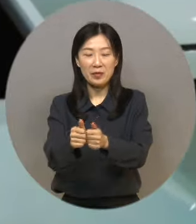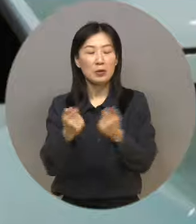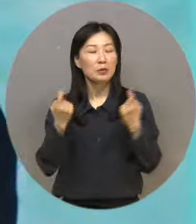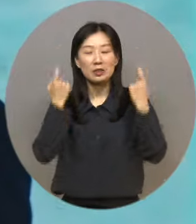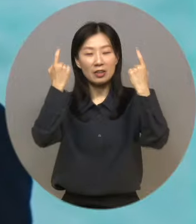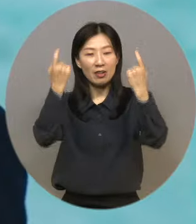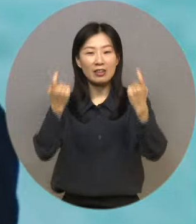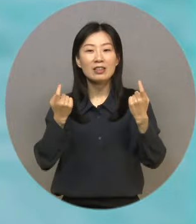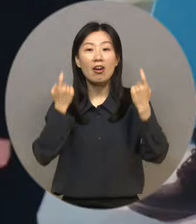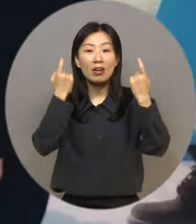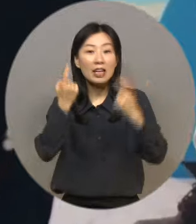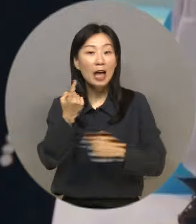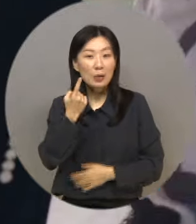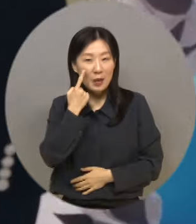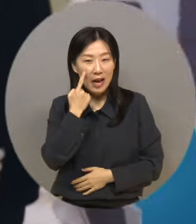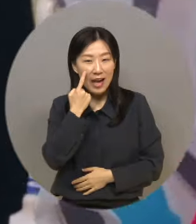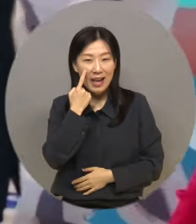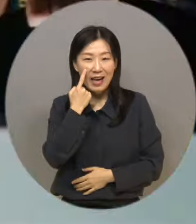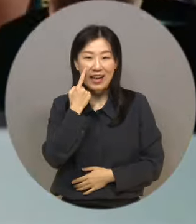훌쩍 떠나볼래